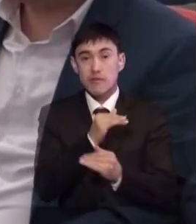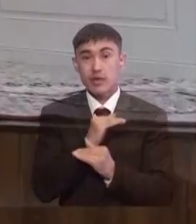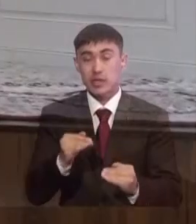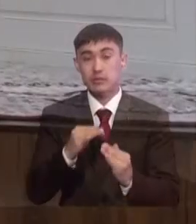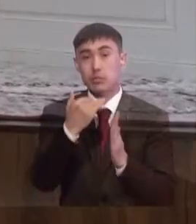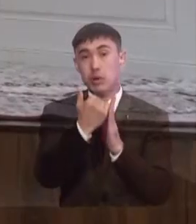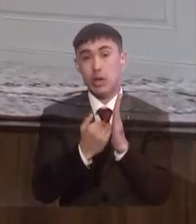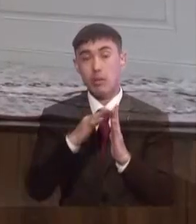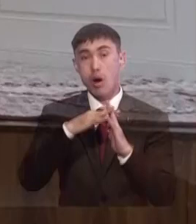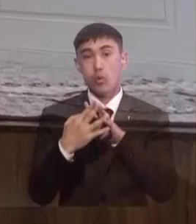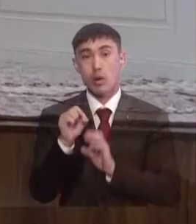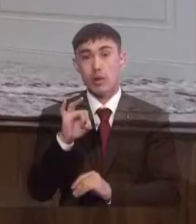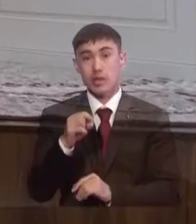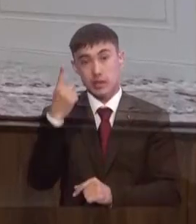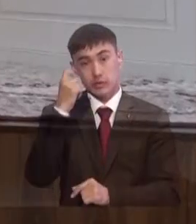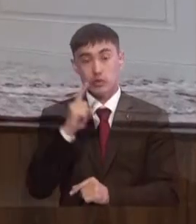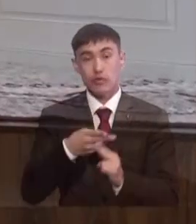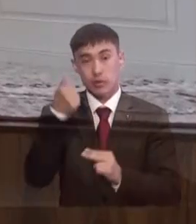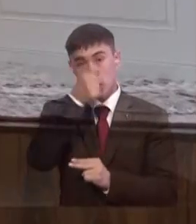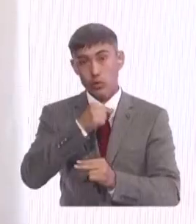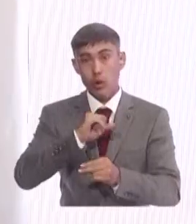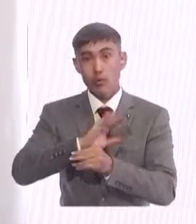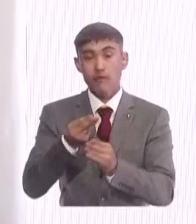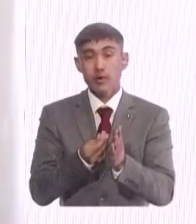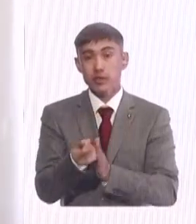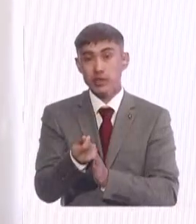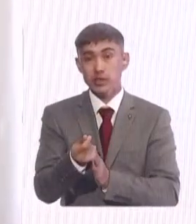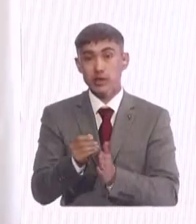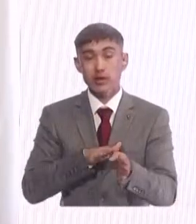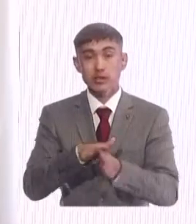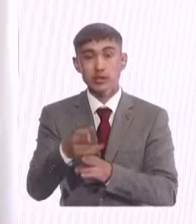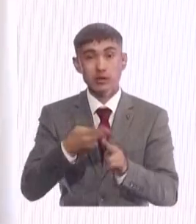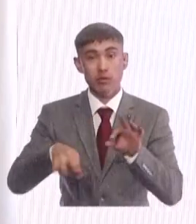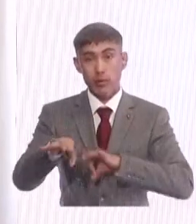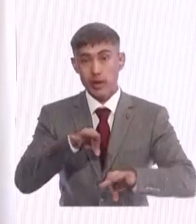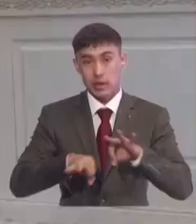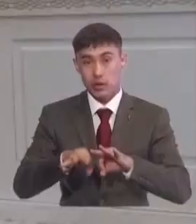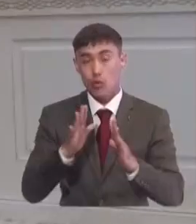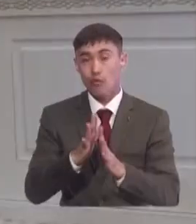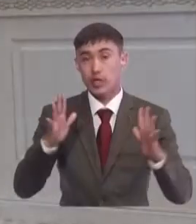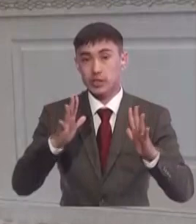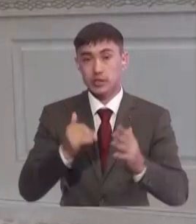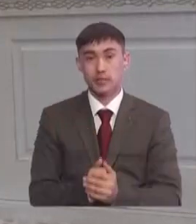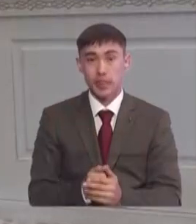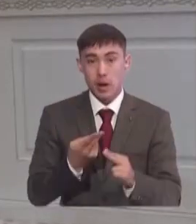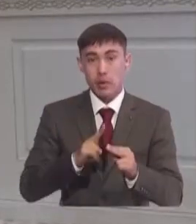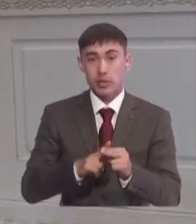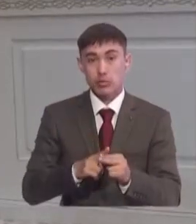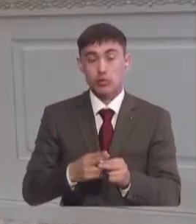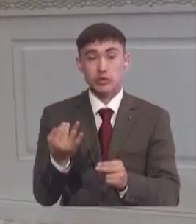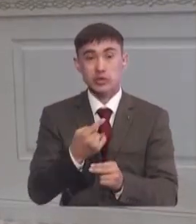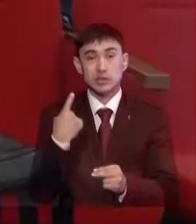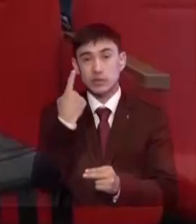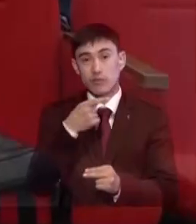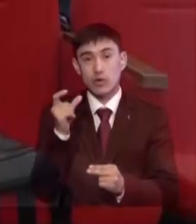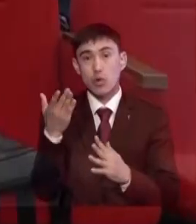«Аула Манате». Стало известно, что в этом году объем выделяемых средств на реализацию данного проекта увеличился. Поэтому у